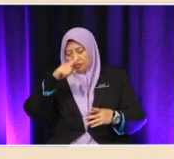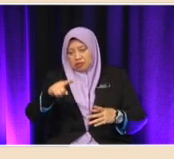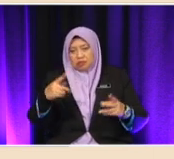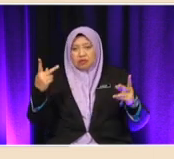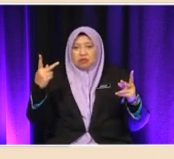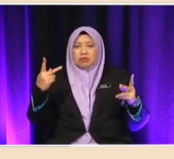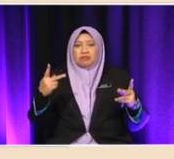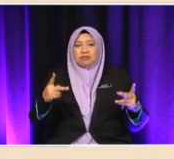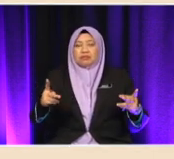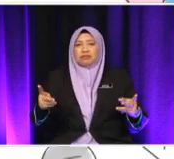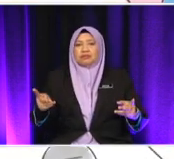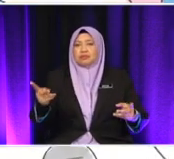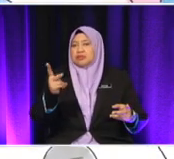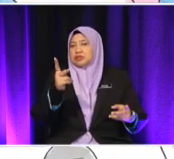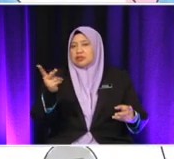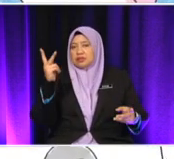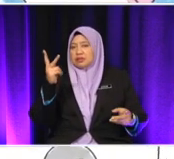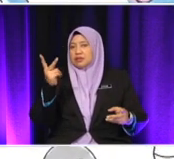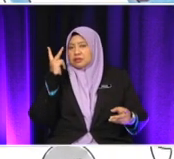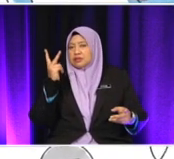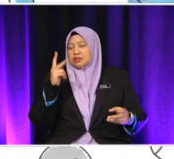Oke saya coba